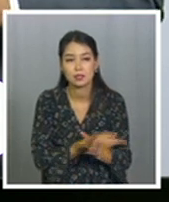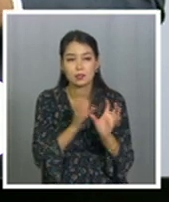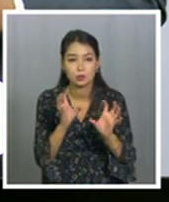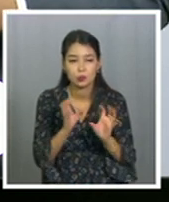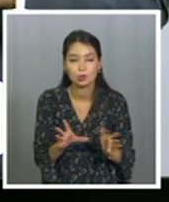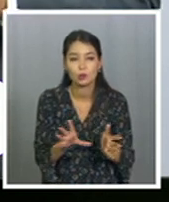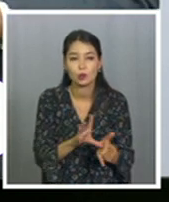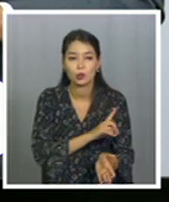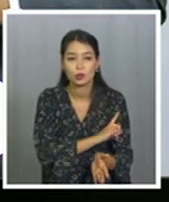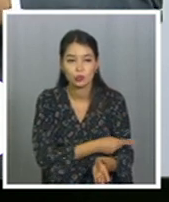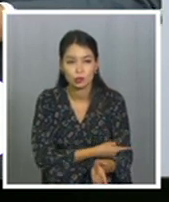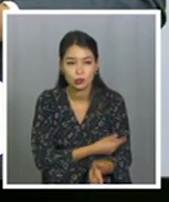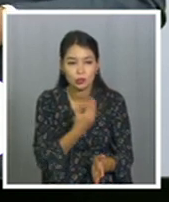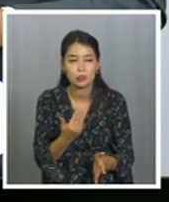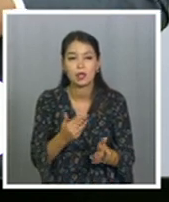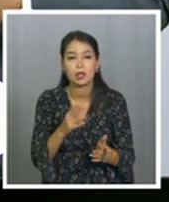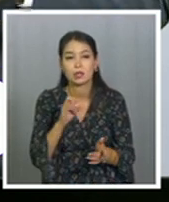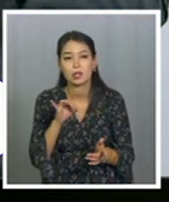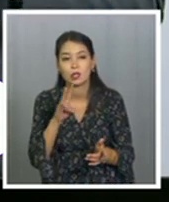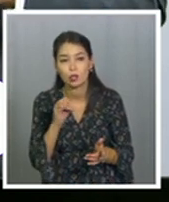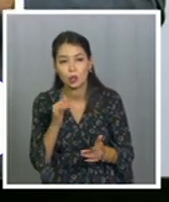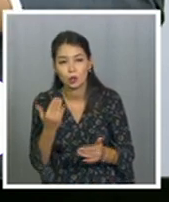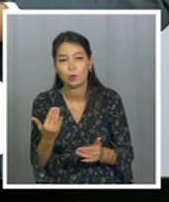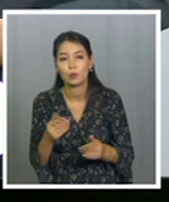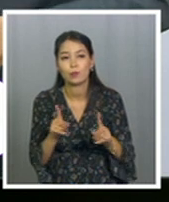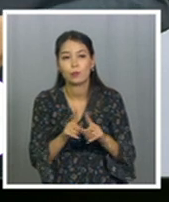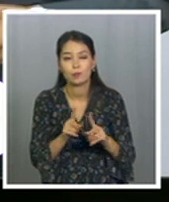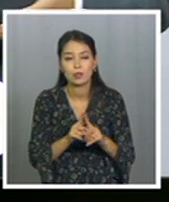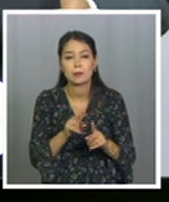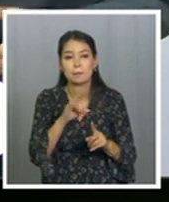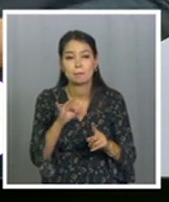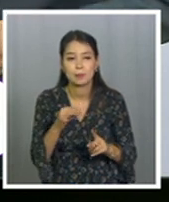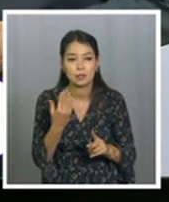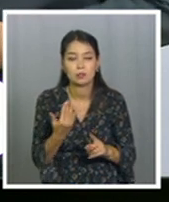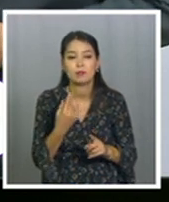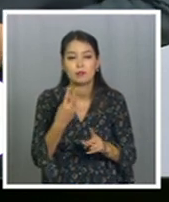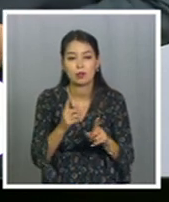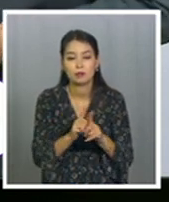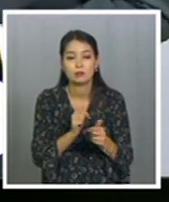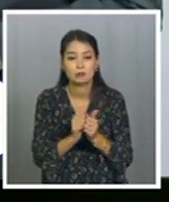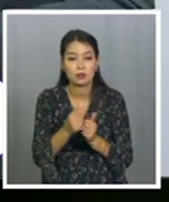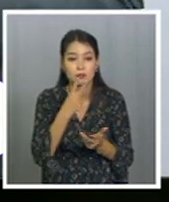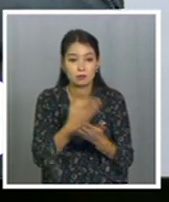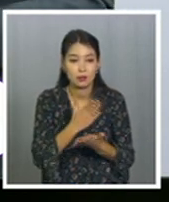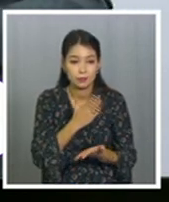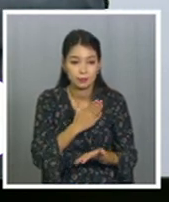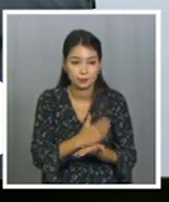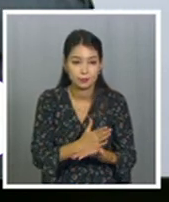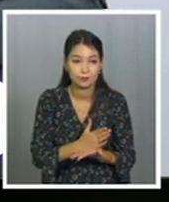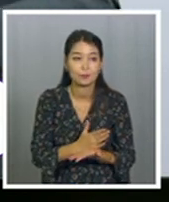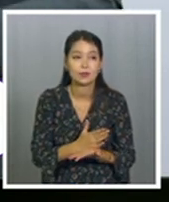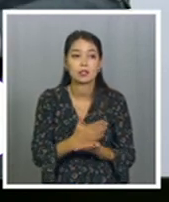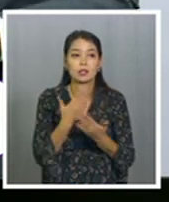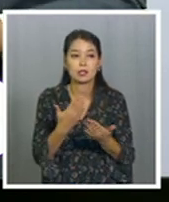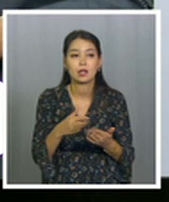күші кернеуден фаза бойынша пи бөлінген 2 радианға алға жүретінін анықтадық. Және сиымдылық